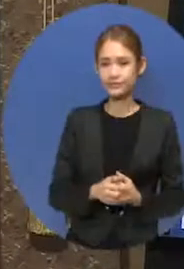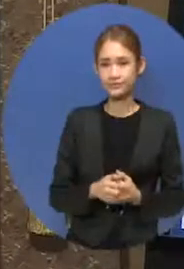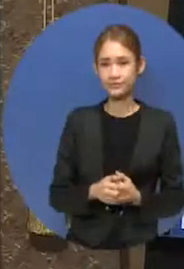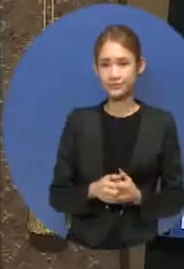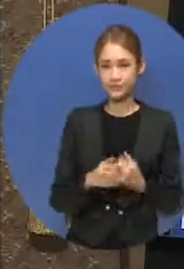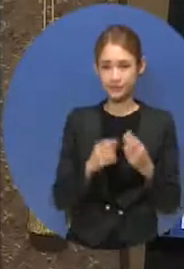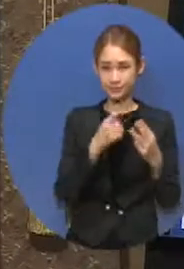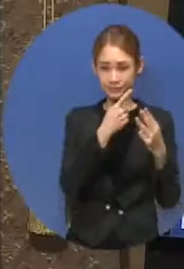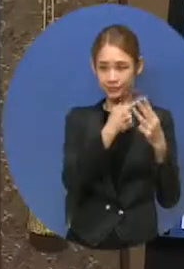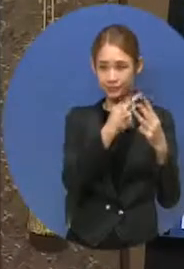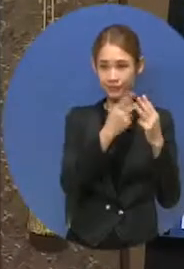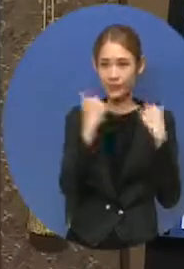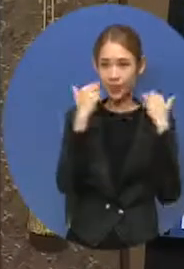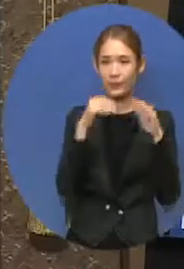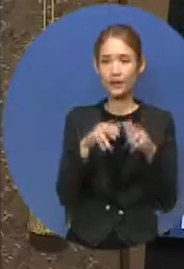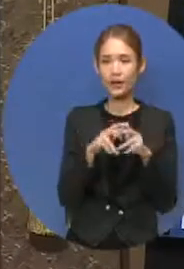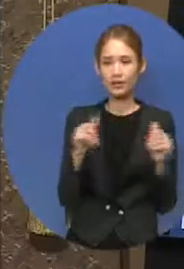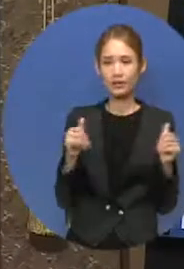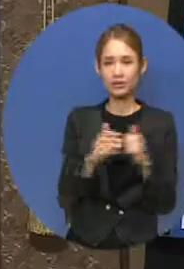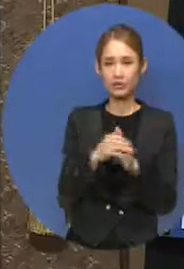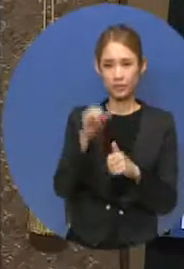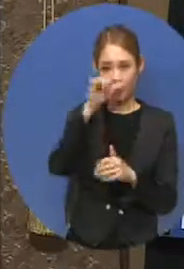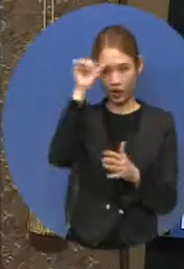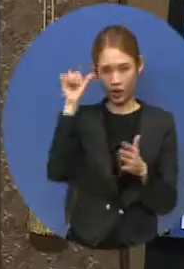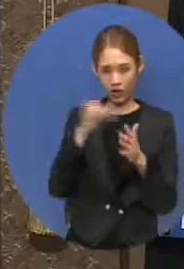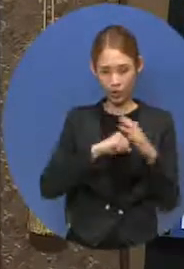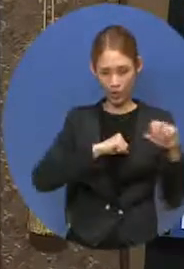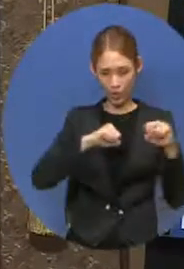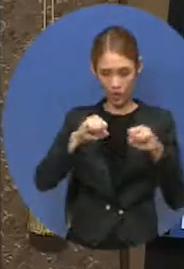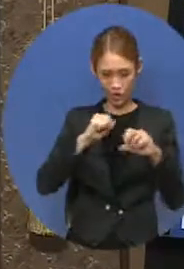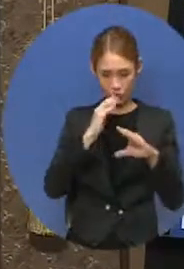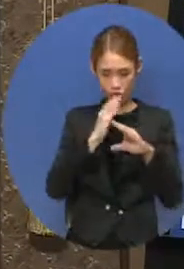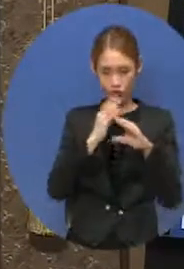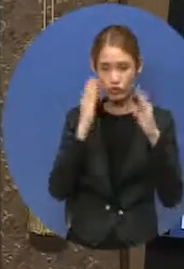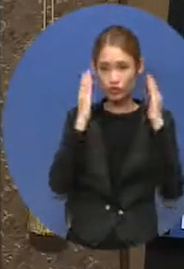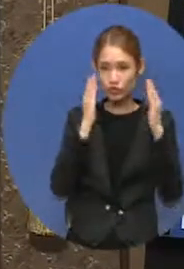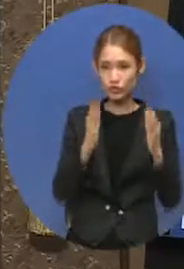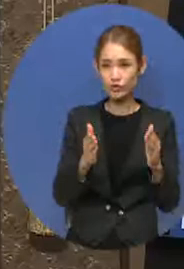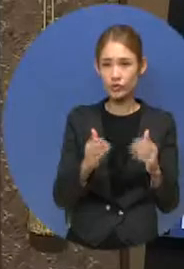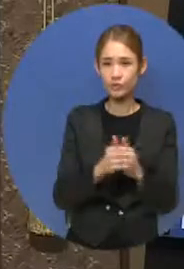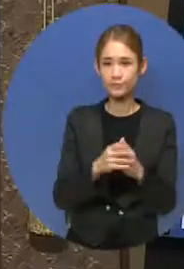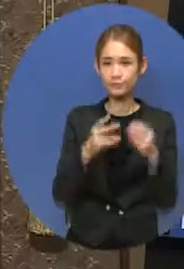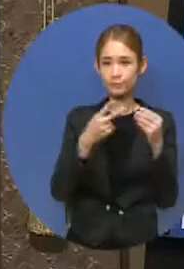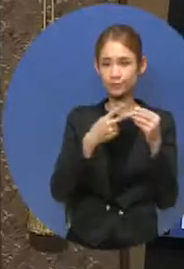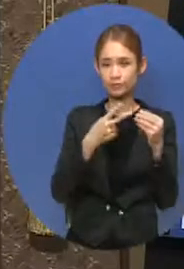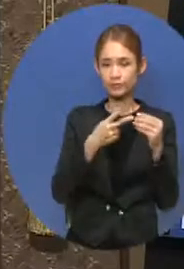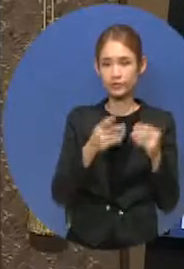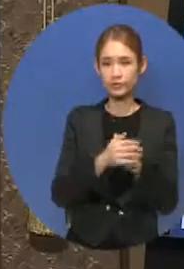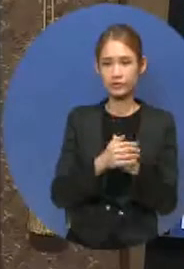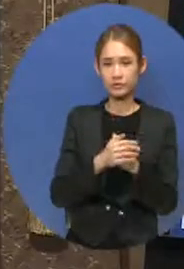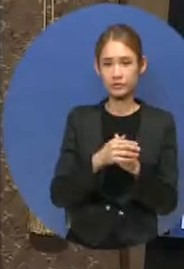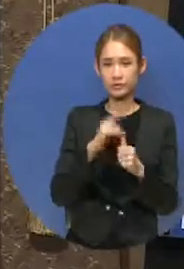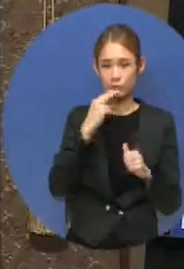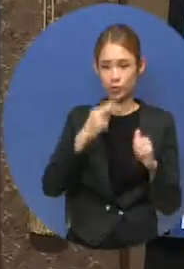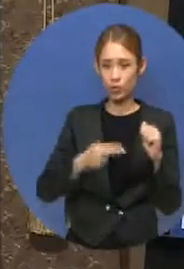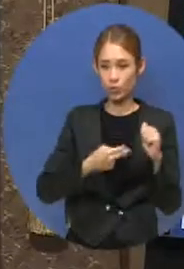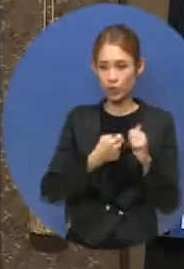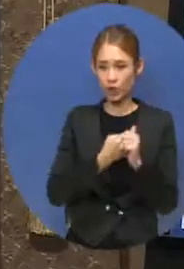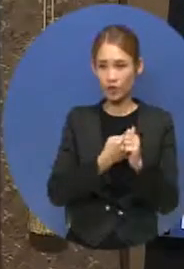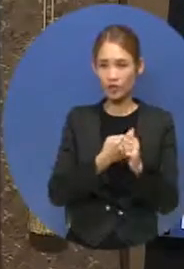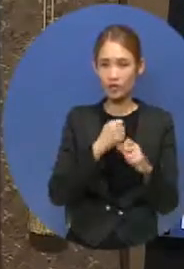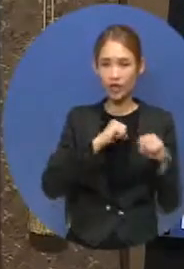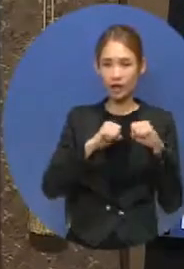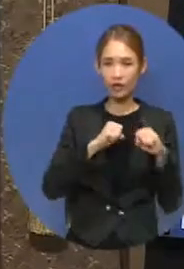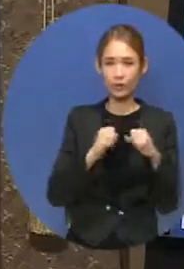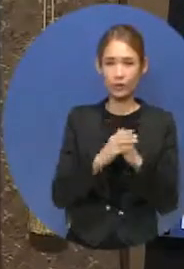성인 발달장애인을 위한 평생활동에 일단 저희가 중점을 두고 있고요. 두 번째로는 도전적 행동을 지닌